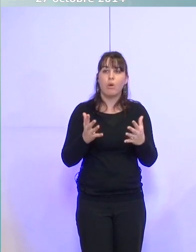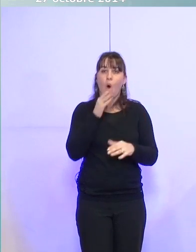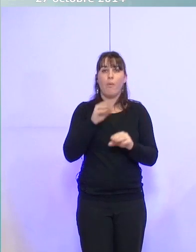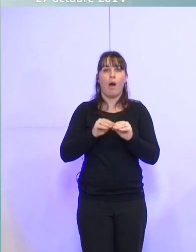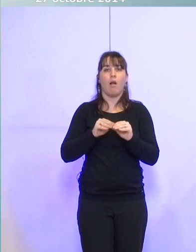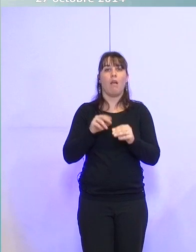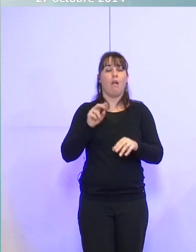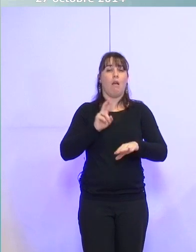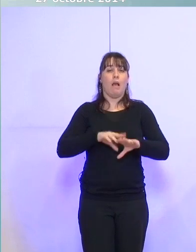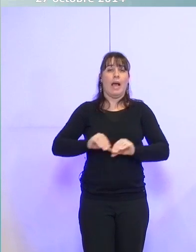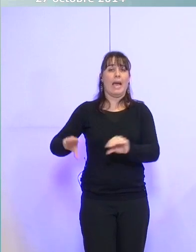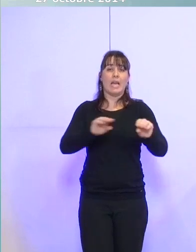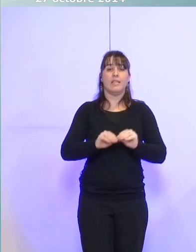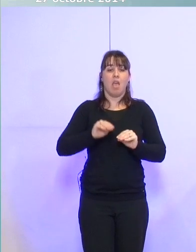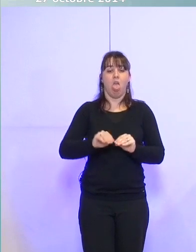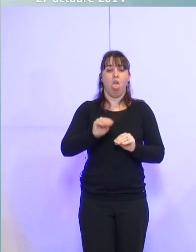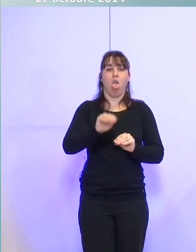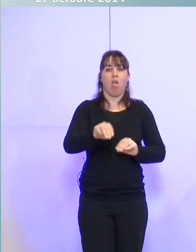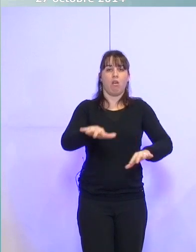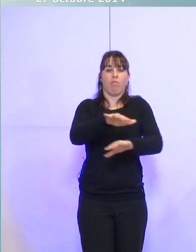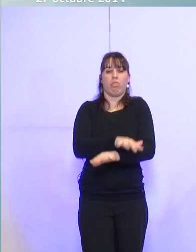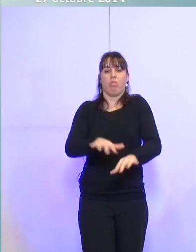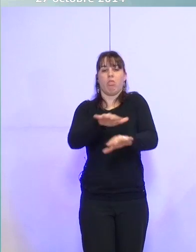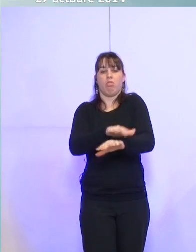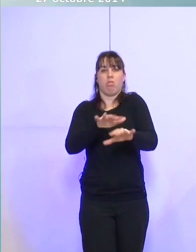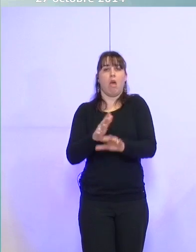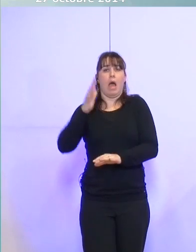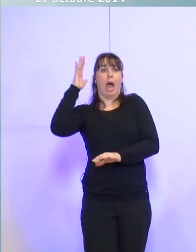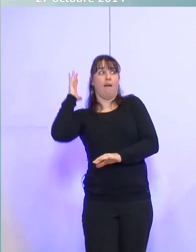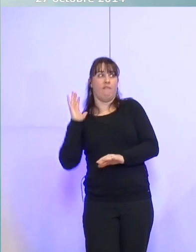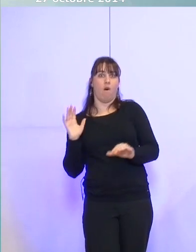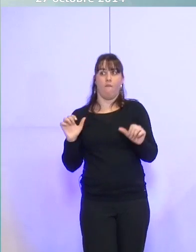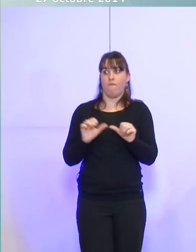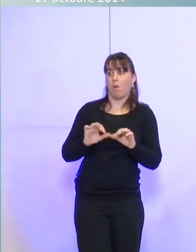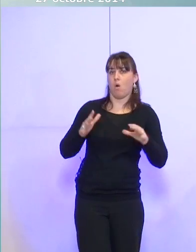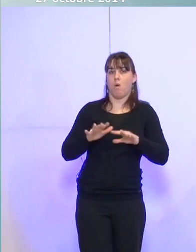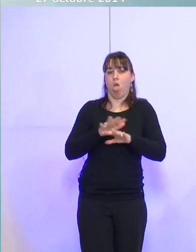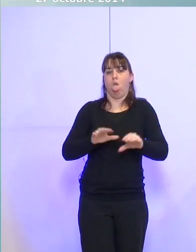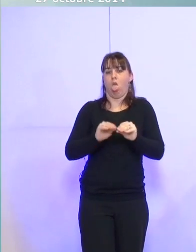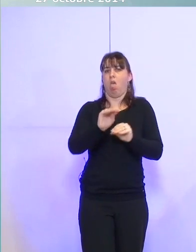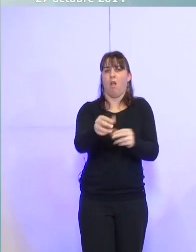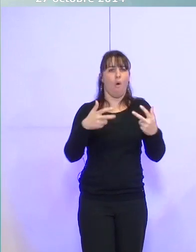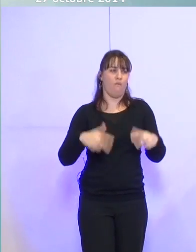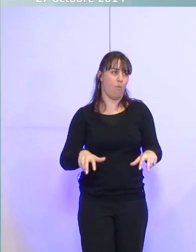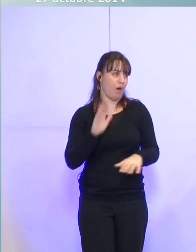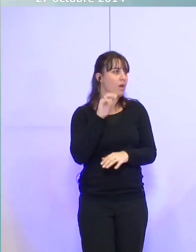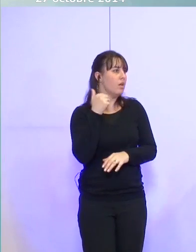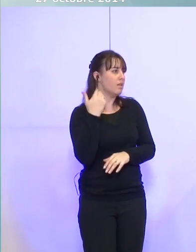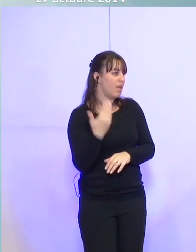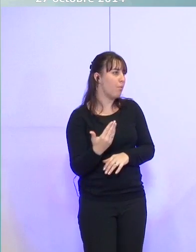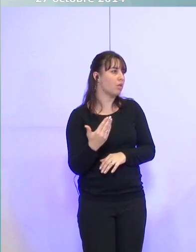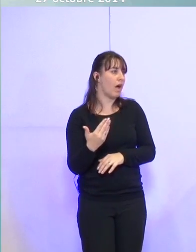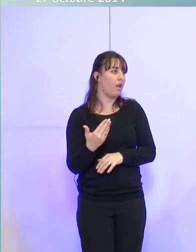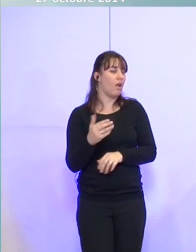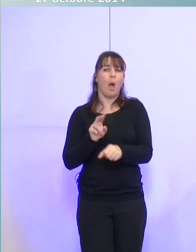la réalité du débat par une espèce d'écran de fumée sur le passé, ce que nous pouvons nous en dire les uns et les autres en nous jetant les noms